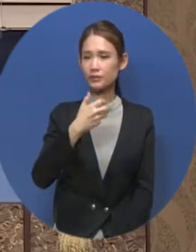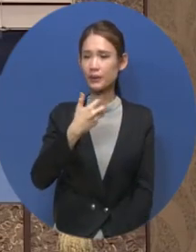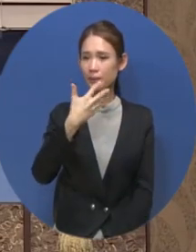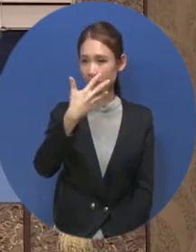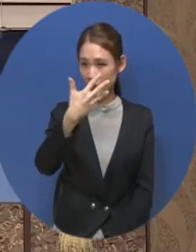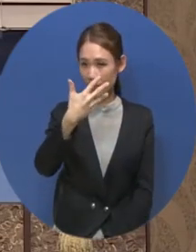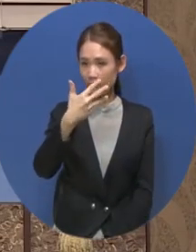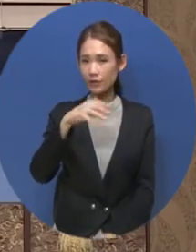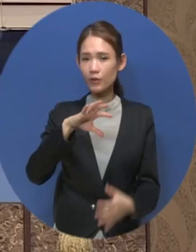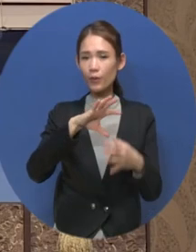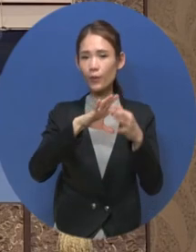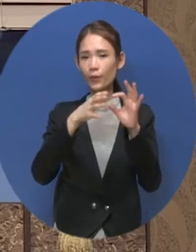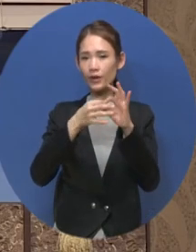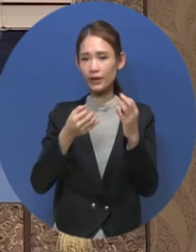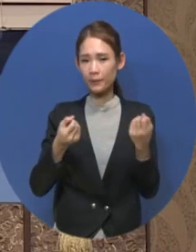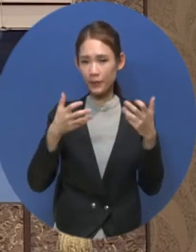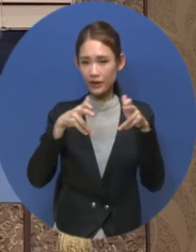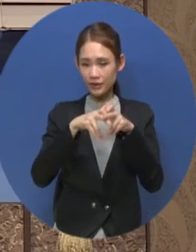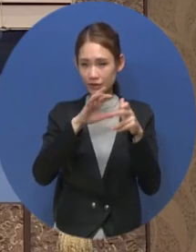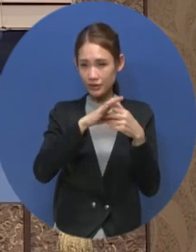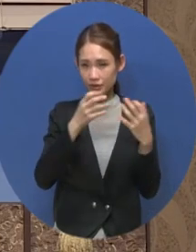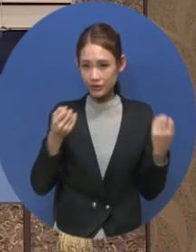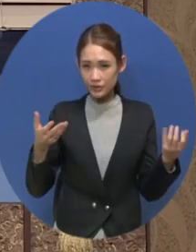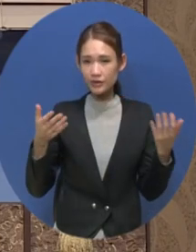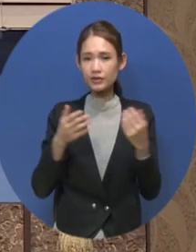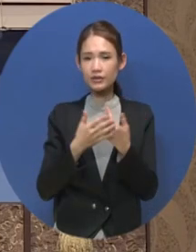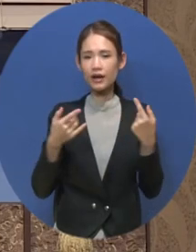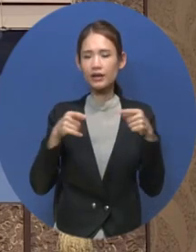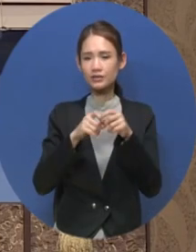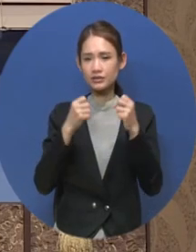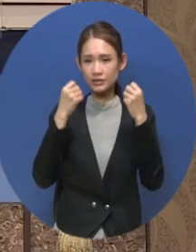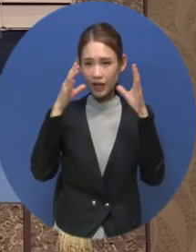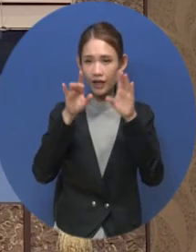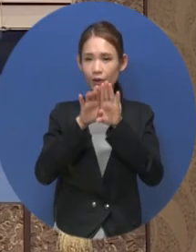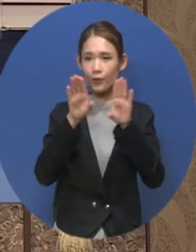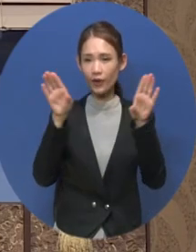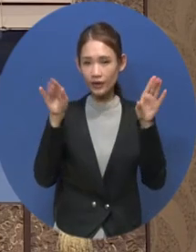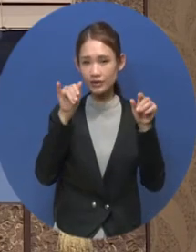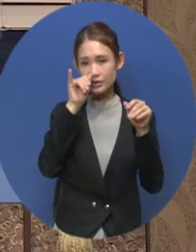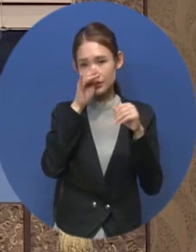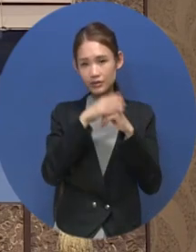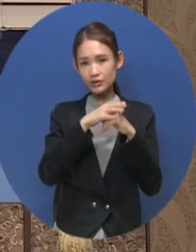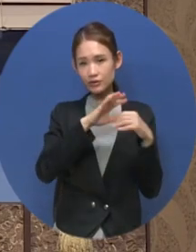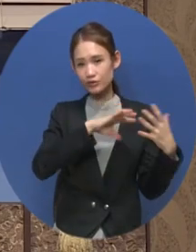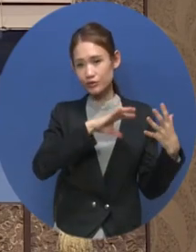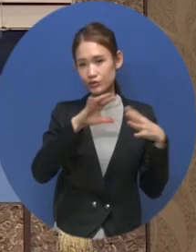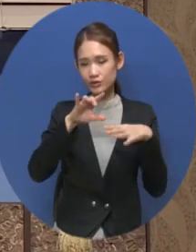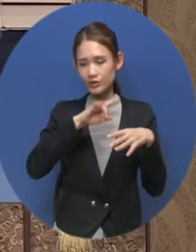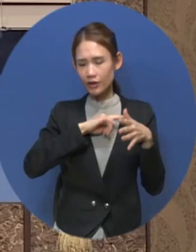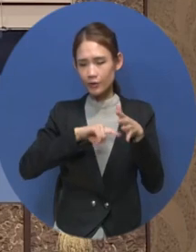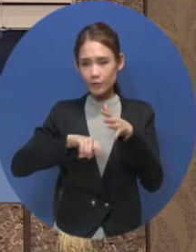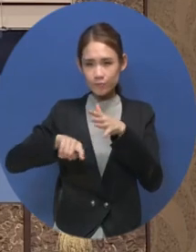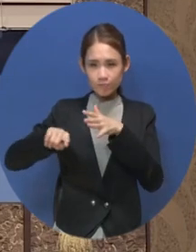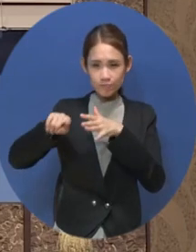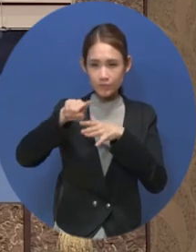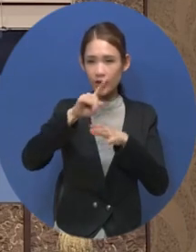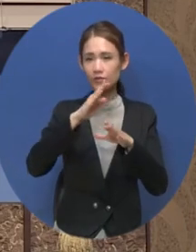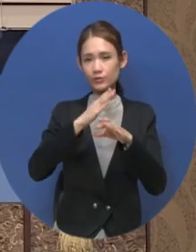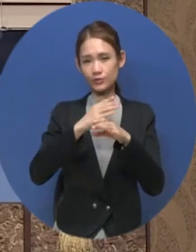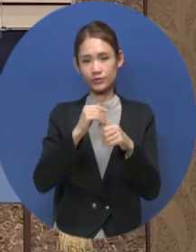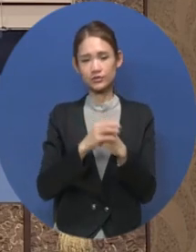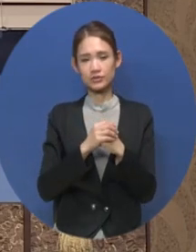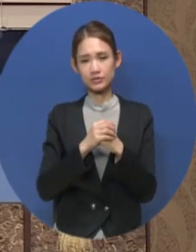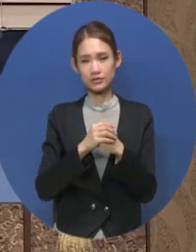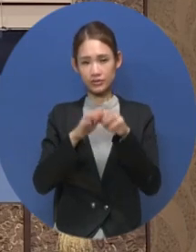1988년에 올림픽, 패럴림픽, 동년동소 개최라든지 이런 부분에서는 국제적으로 저희가 가장 앞서 있고요. 또